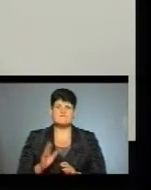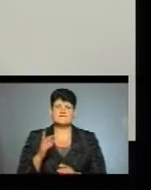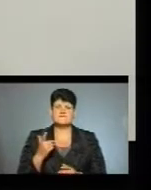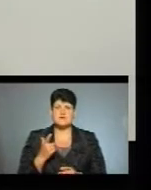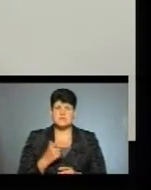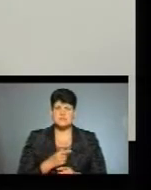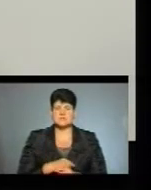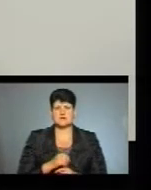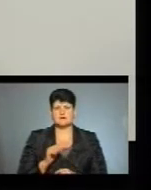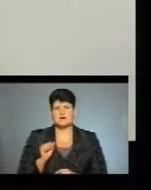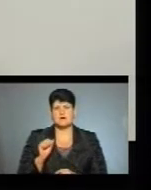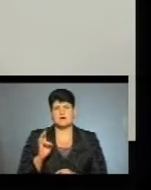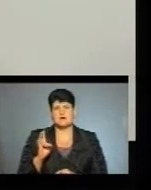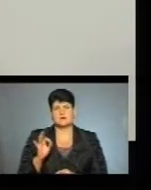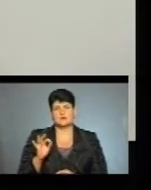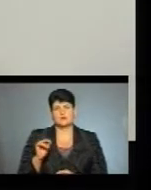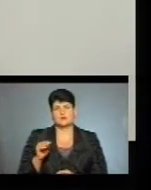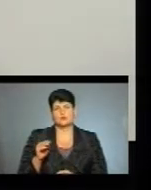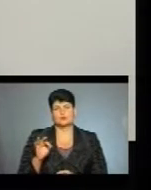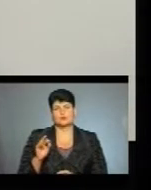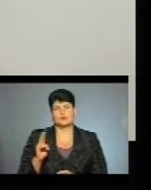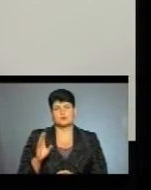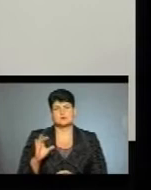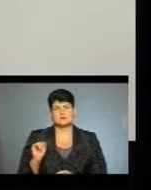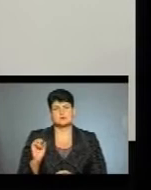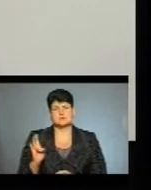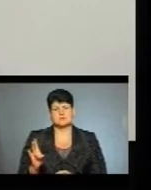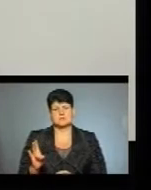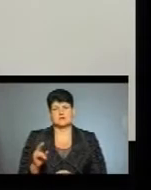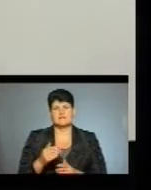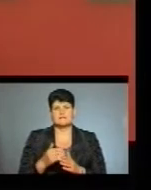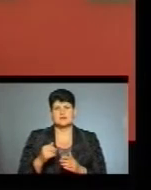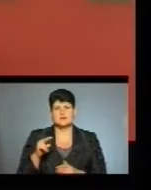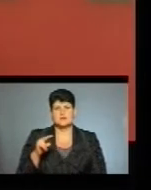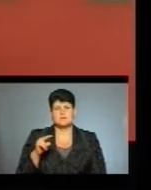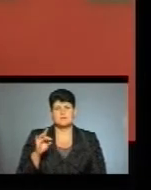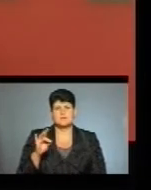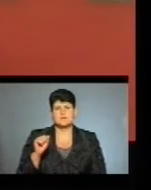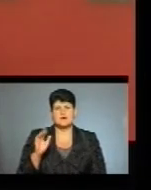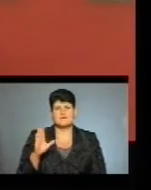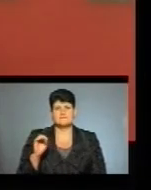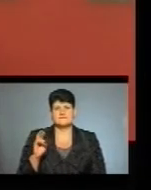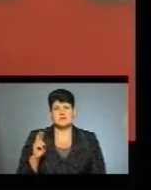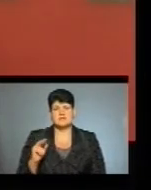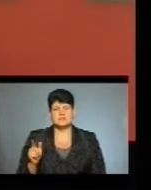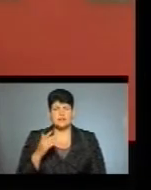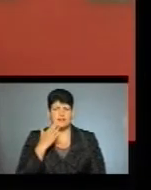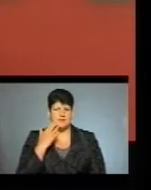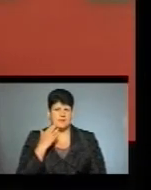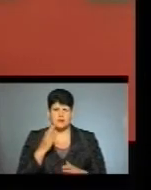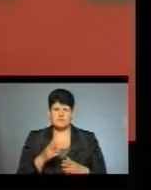Вакцина анатоксин чи вакцина від правцевий анатоксин, це є досить легко переноситься,